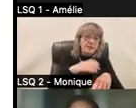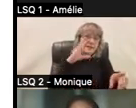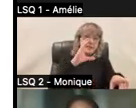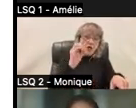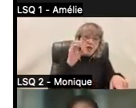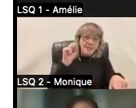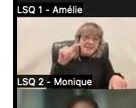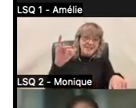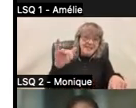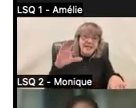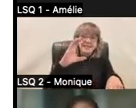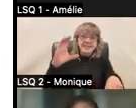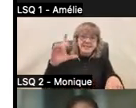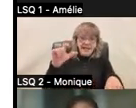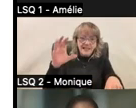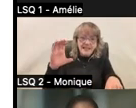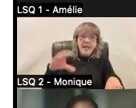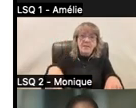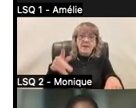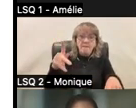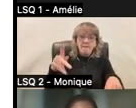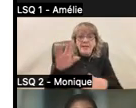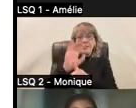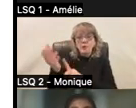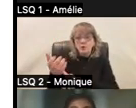et Polyculture.